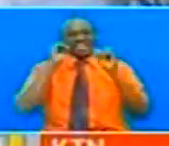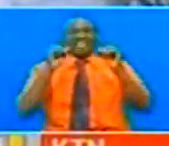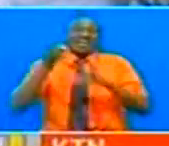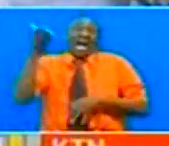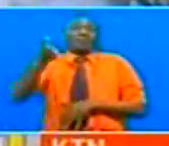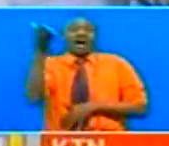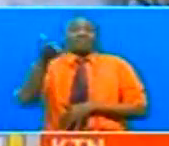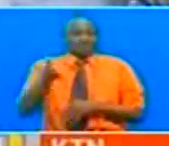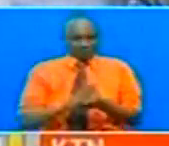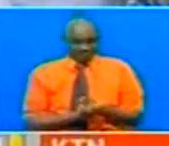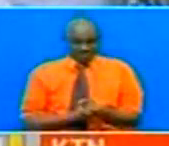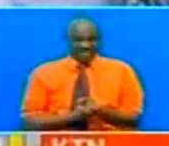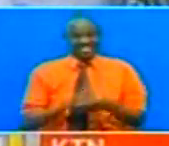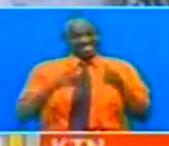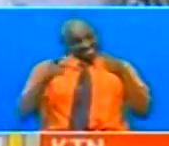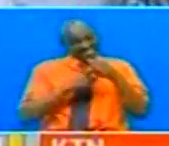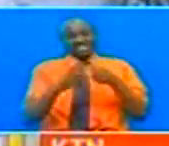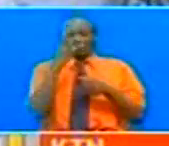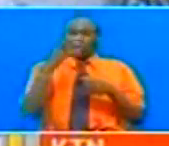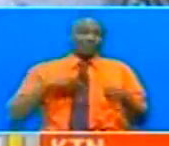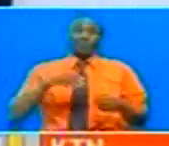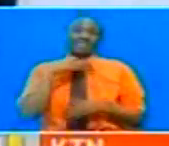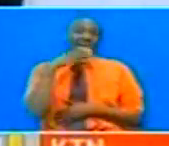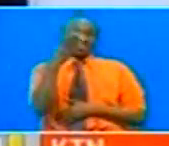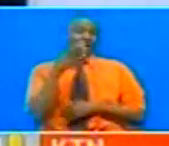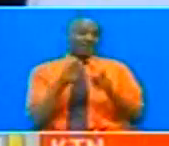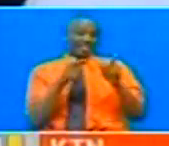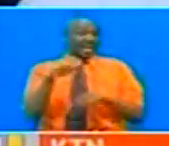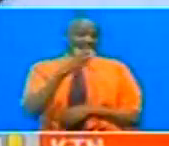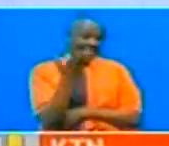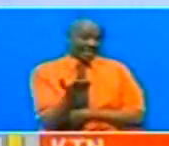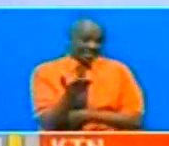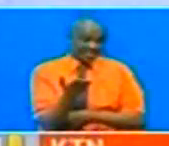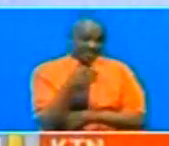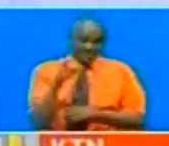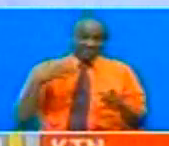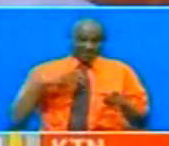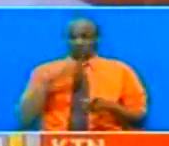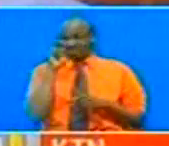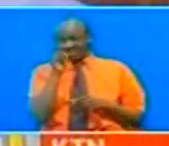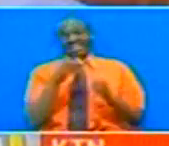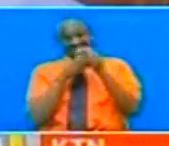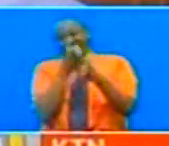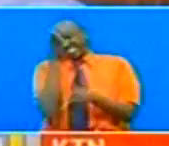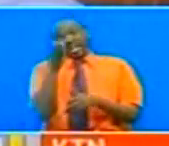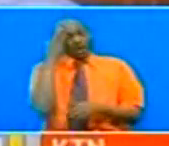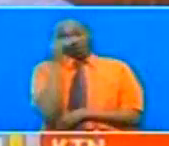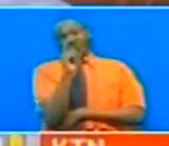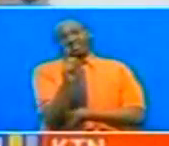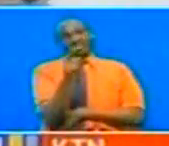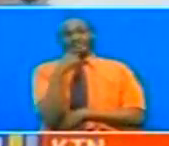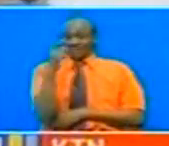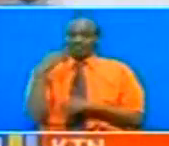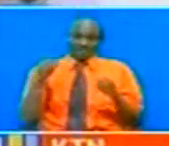Zaidi ya watu 64 wameuawa katika kaunti ya Mandera, huku macho yote yakiwaangazia viongozi wa kaunti hii. Aidha, leo wametoa rai